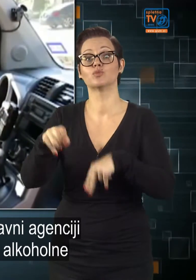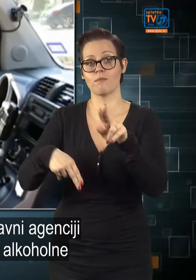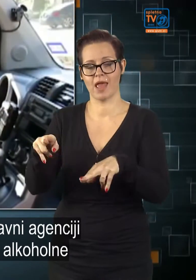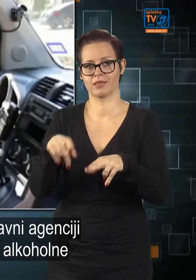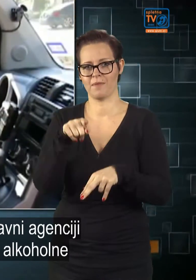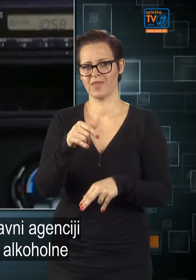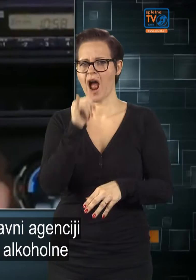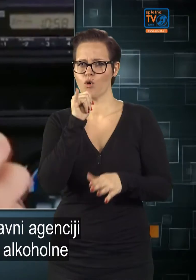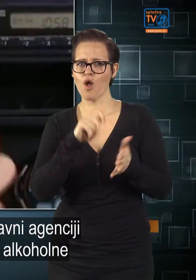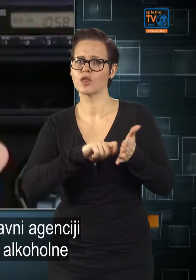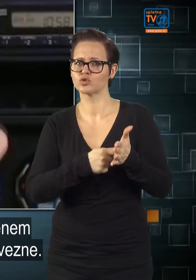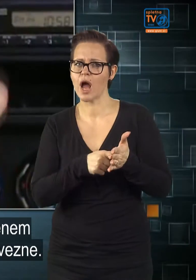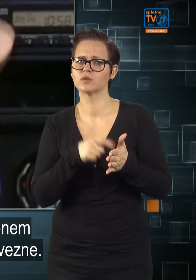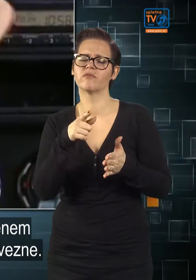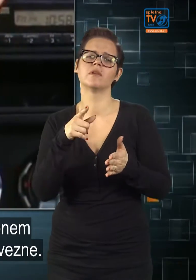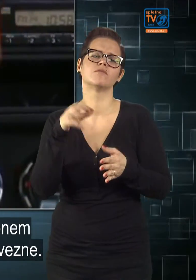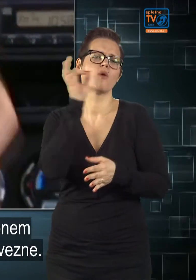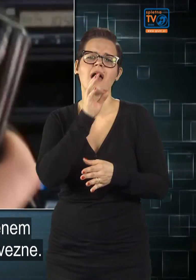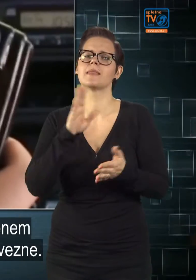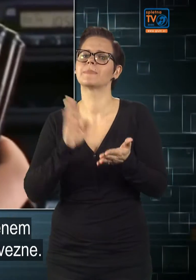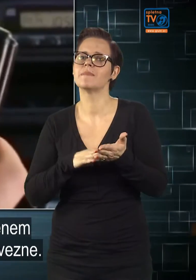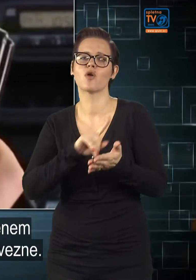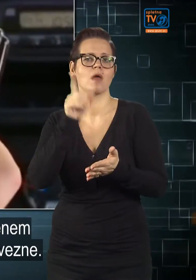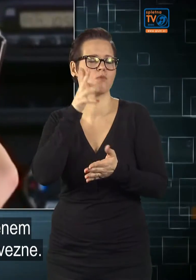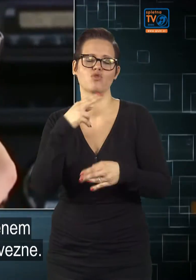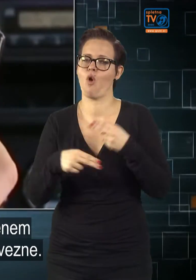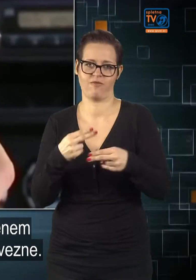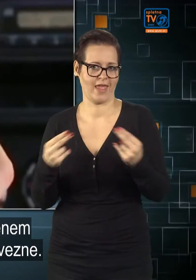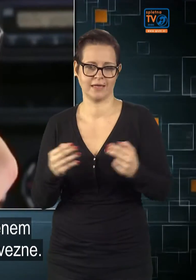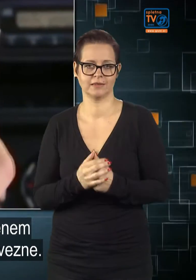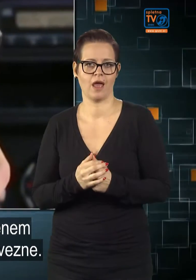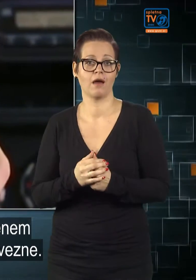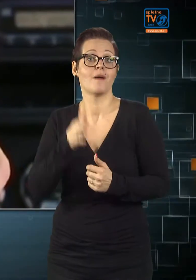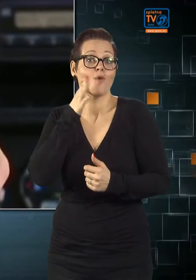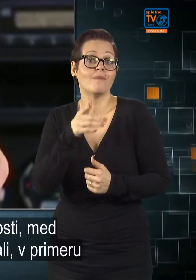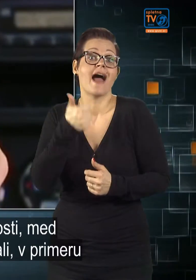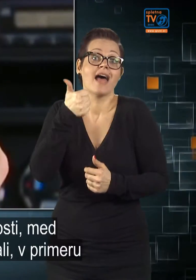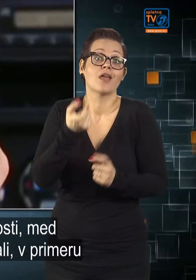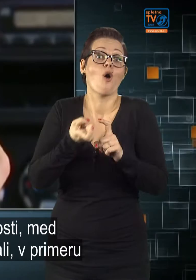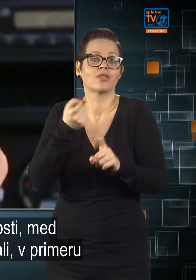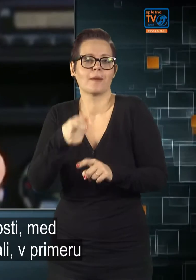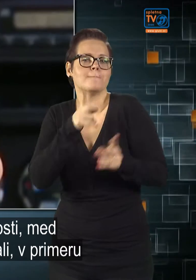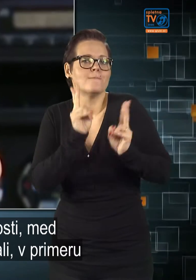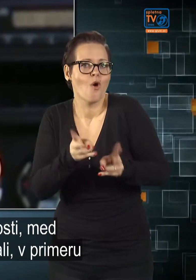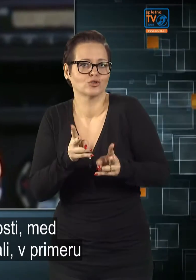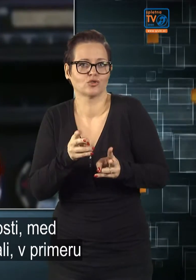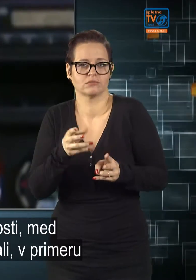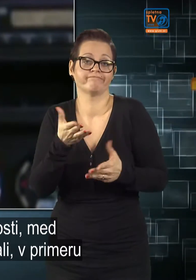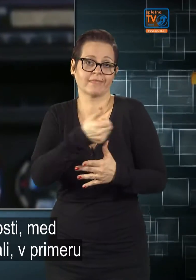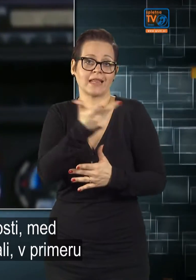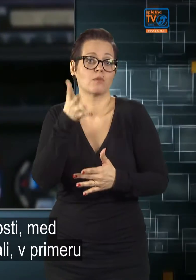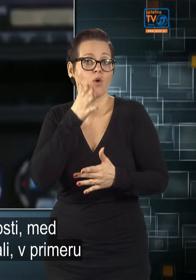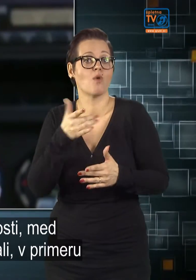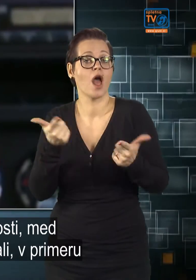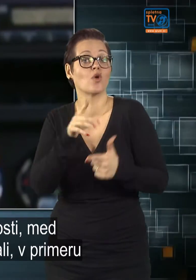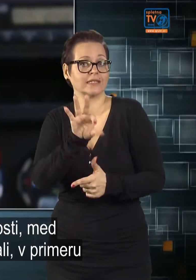prometa, alkoholne ključavnice v nobenem primeru ne bodo obvezne. Bodo le ena od možnosti, med